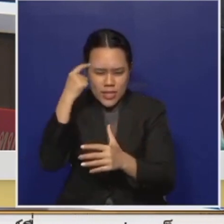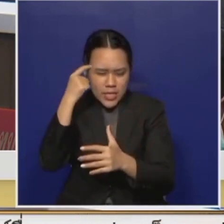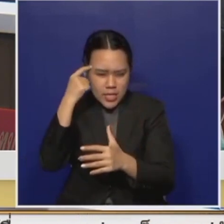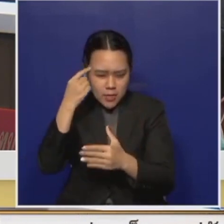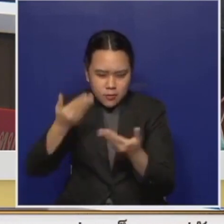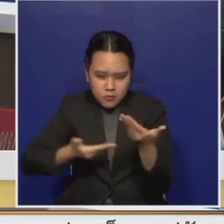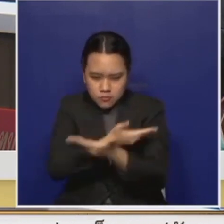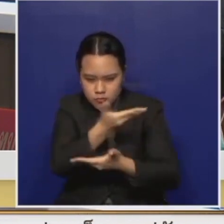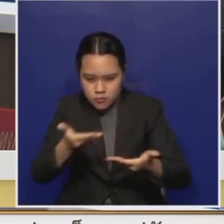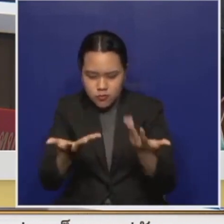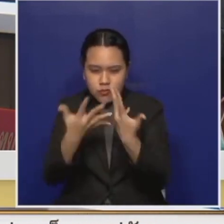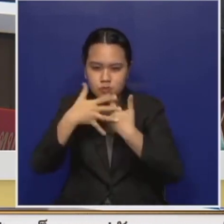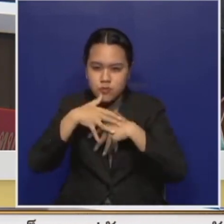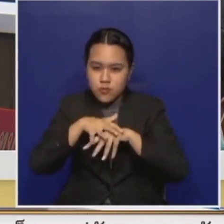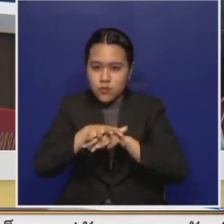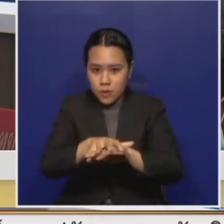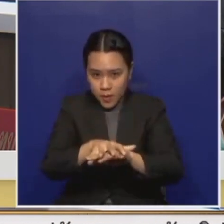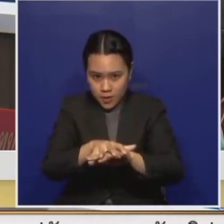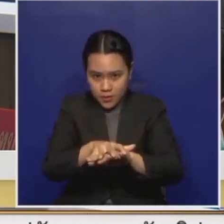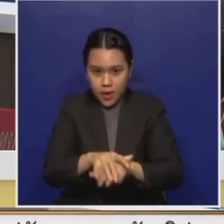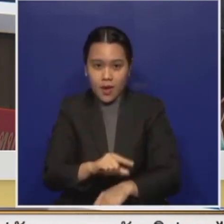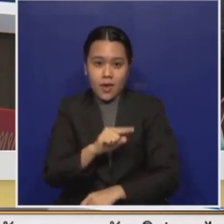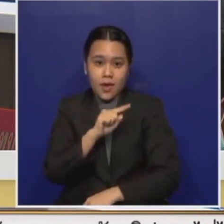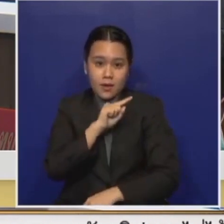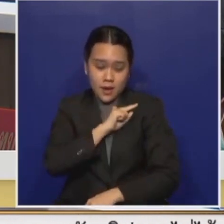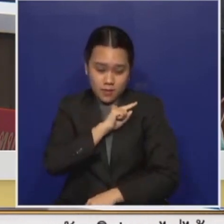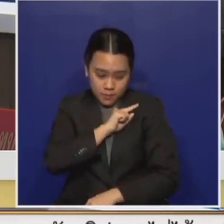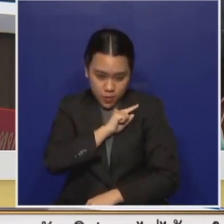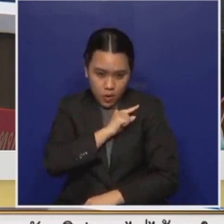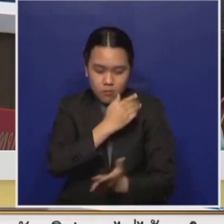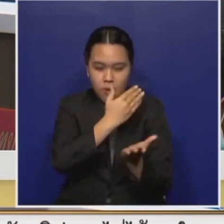ร่วมกันคิดครับแ่งหน้าที่กันทํา